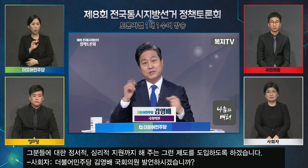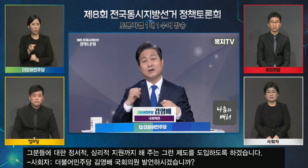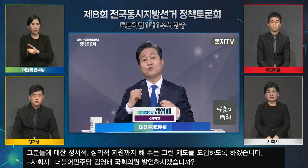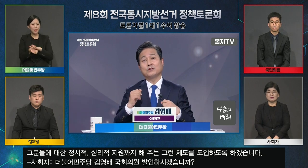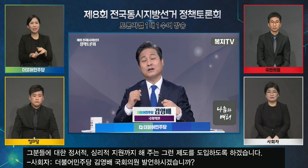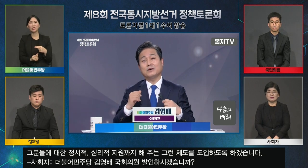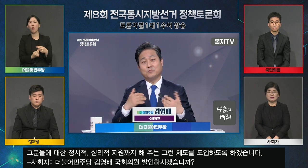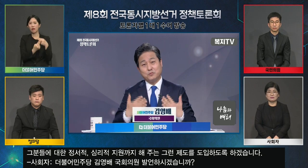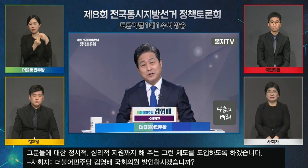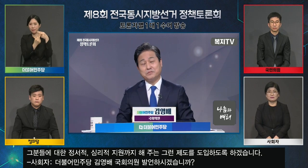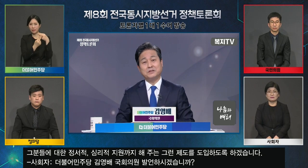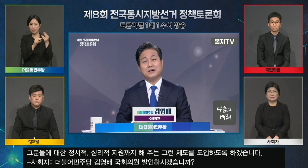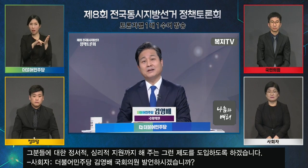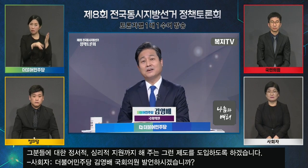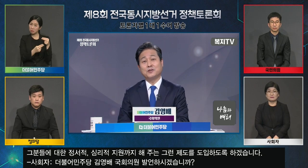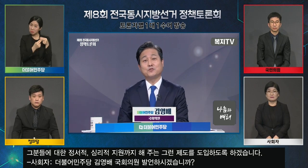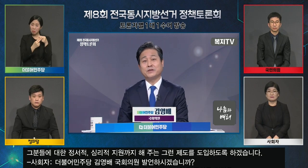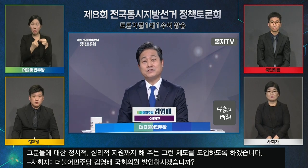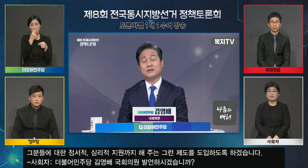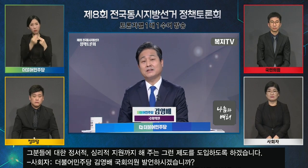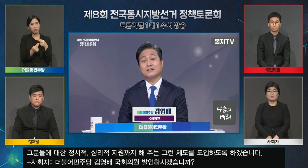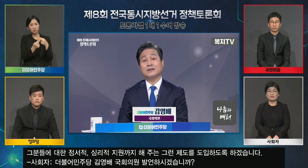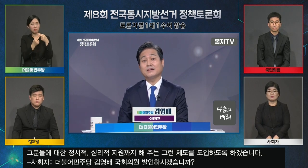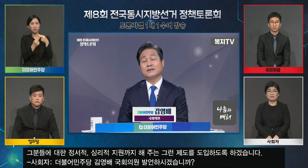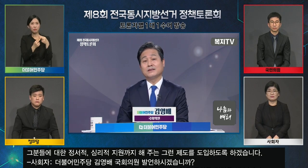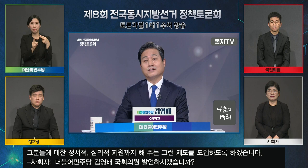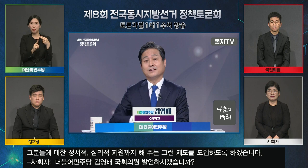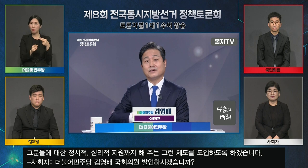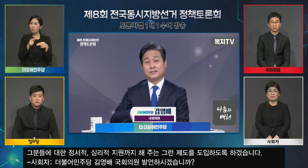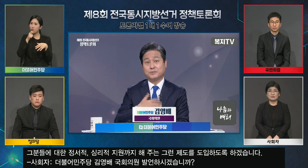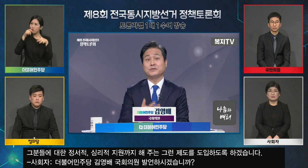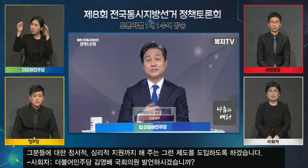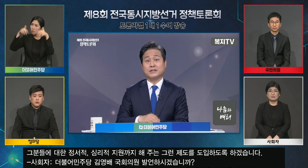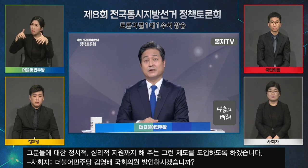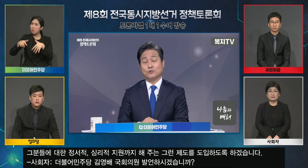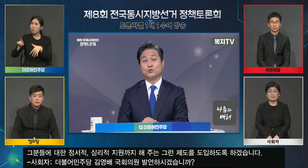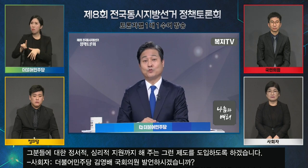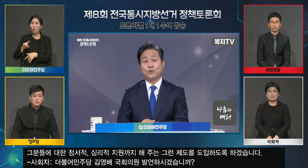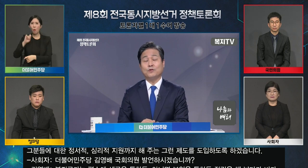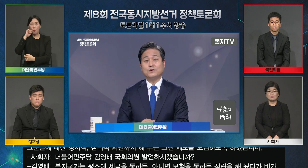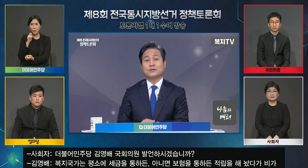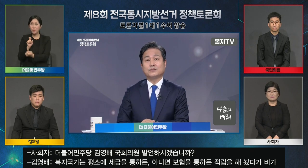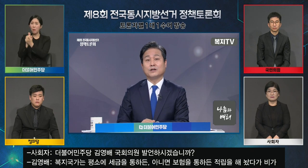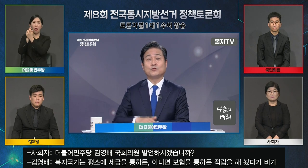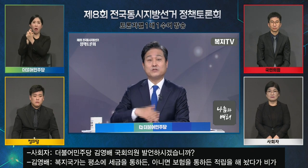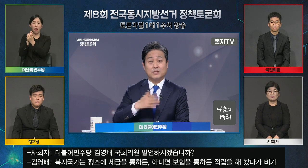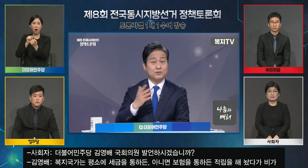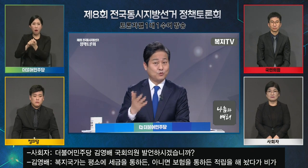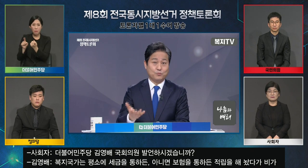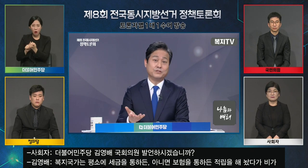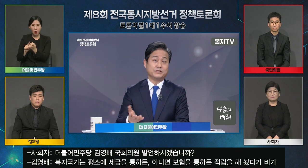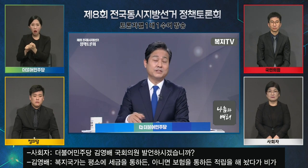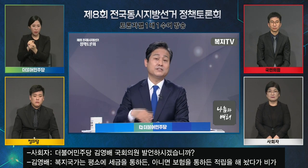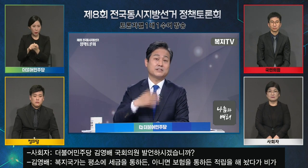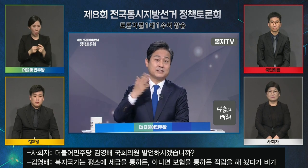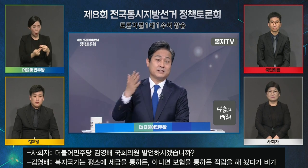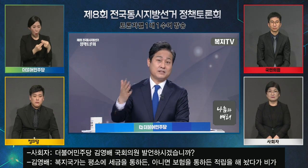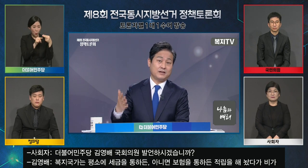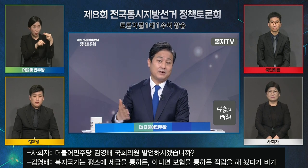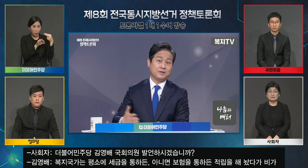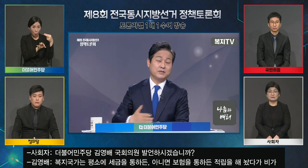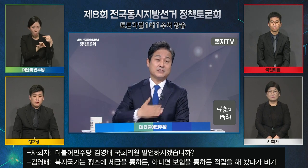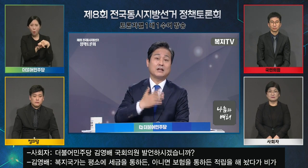비가 오거나 몸이 아프거나 어려움에 처할 때 그 돈으로 어려운 사람들을 돕는 이런